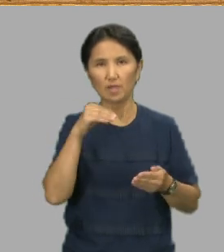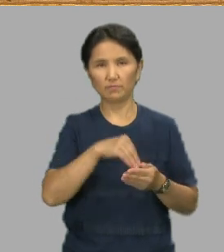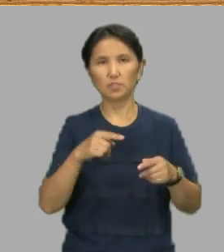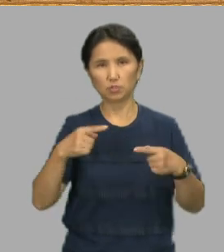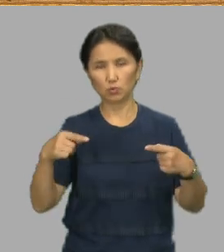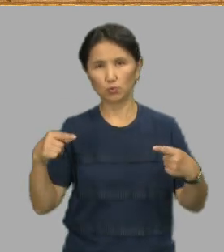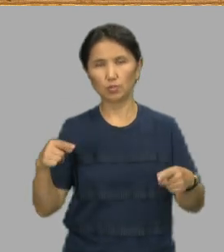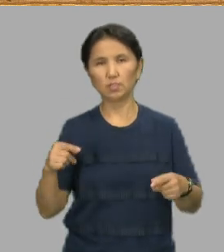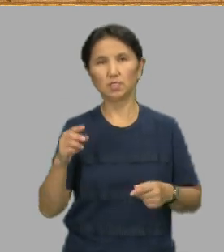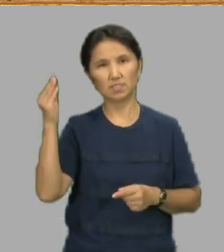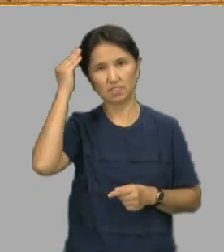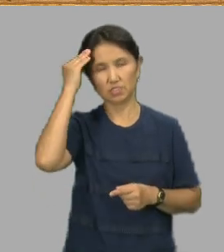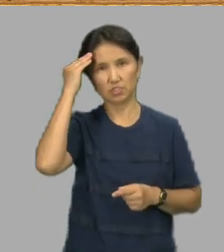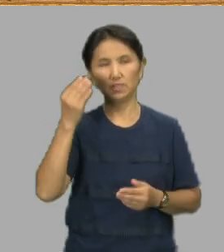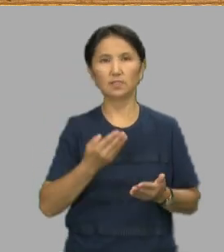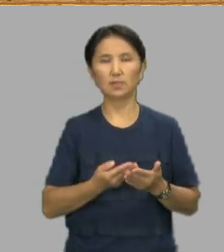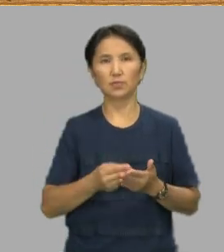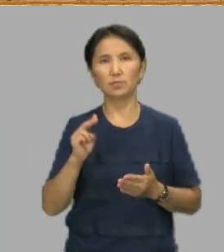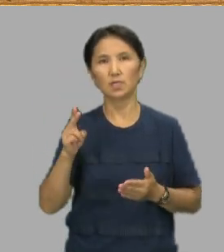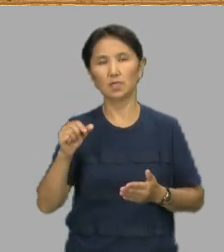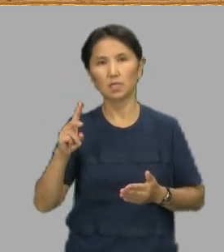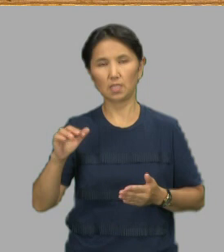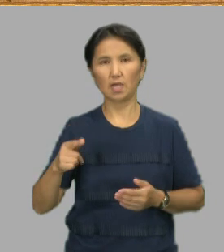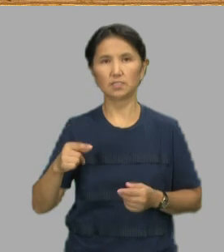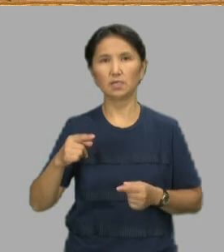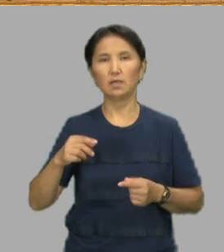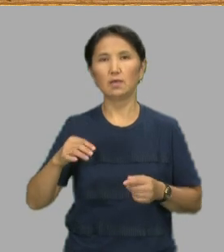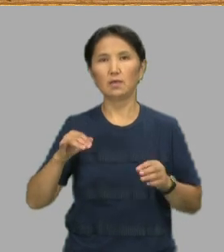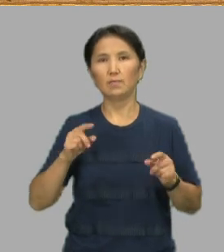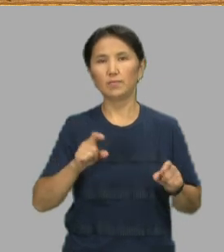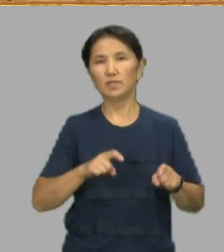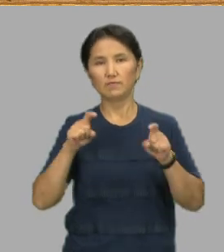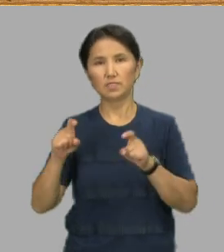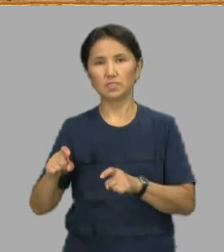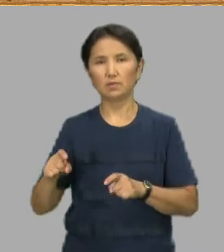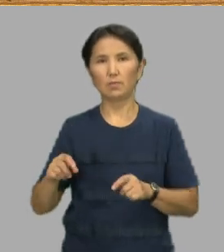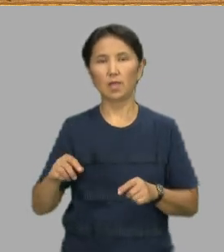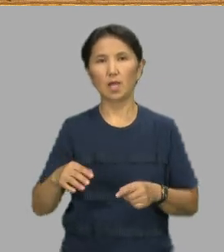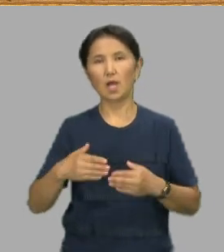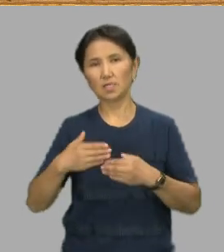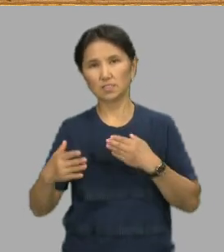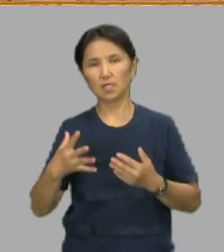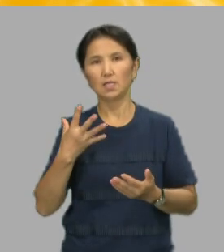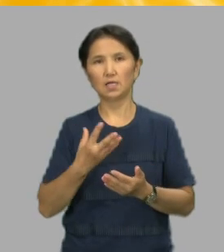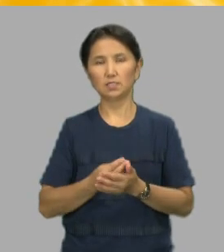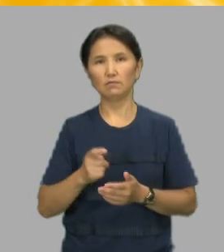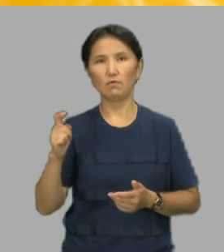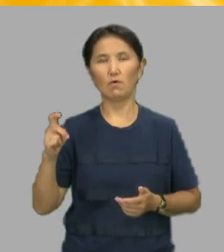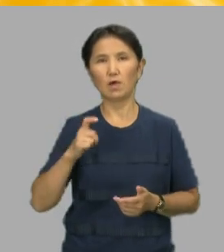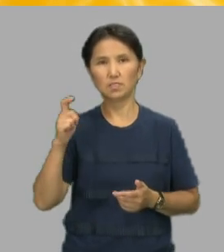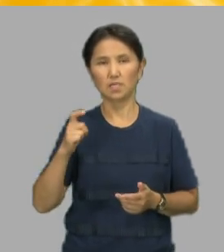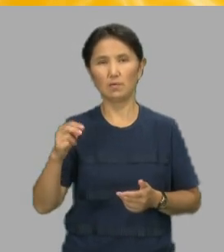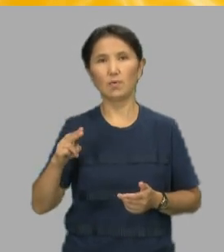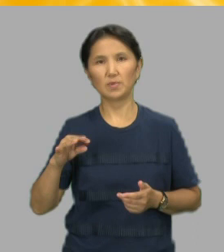например, кладь, перевозимая отдельно от ее хозяина, пассажира.